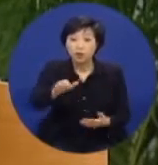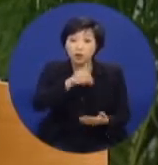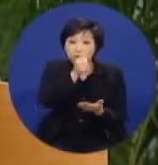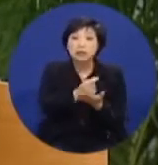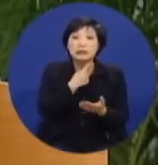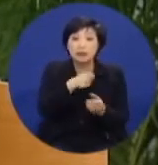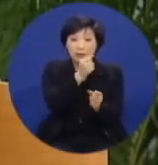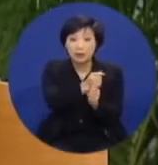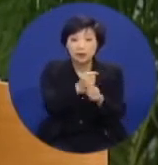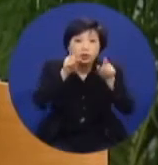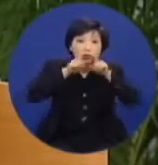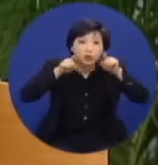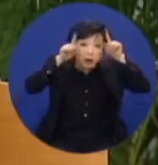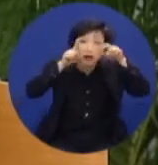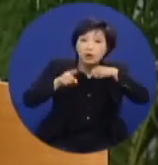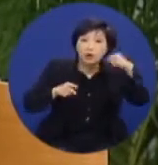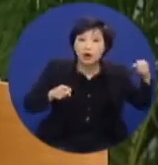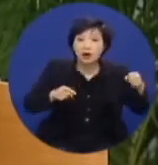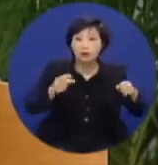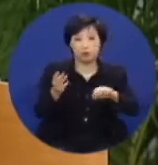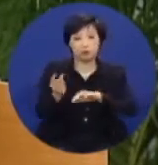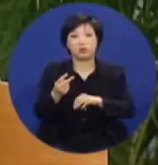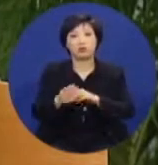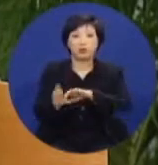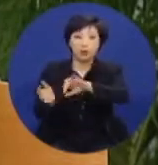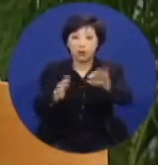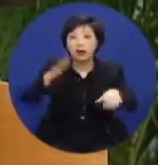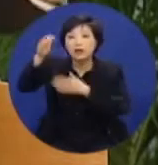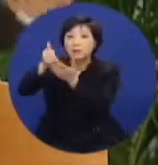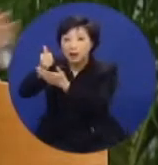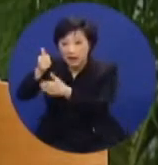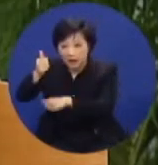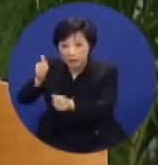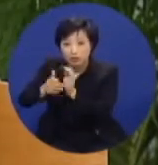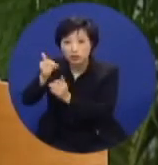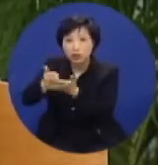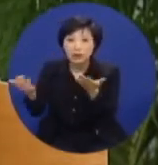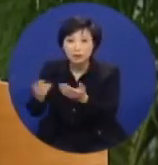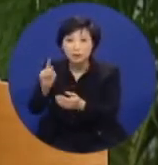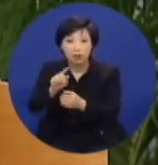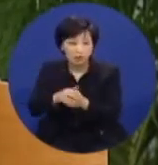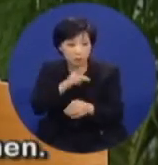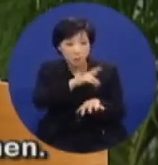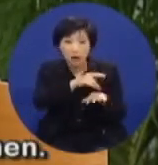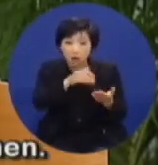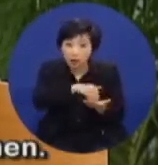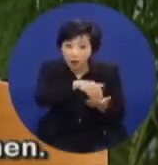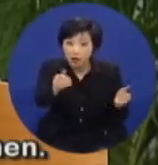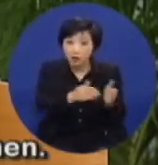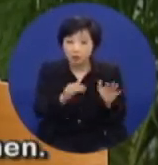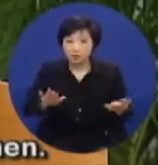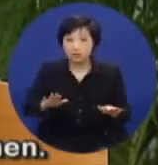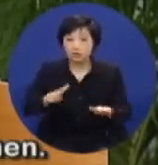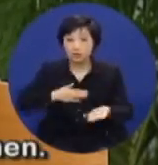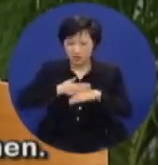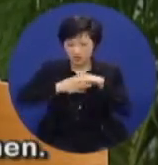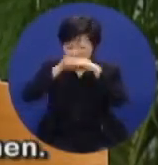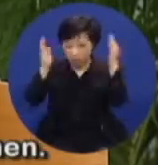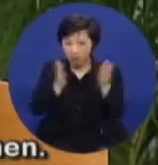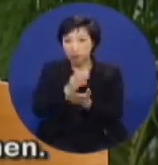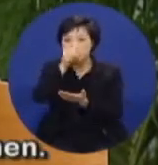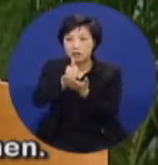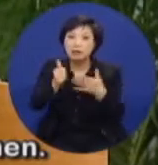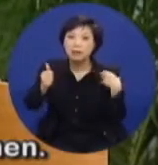죽 뿐 이는 1 하나님의 아들이 일은 굴을 뭐라고 내 죄를 담당하고 피케 맨 들어도 천국